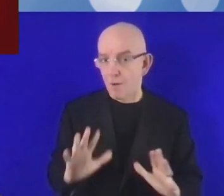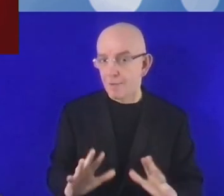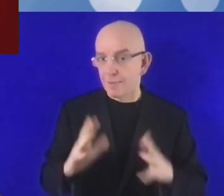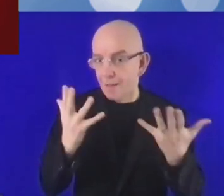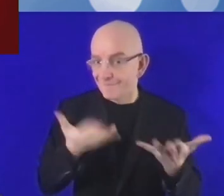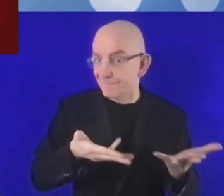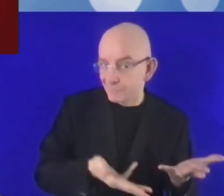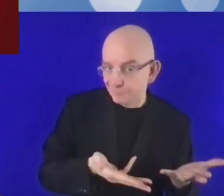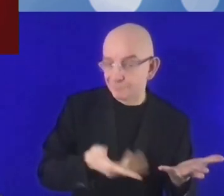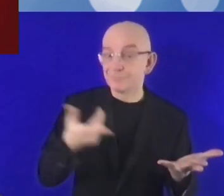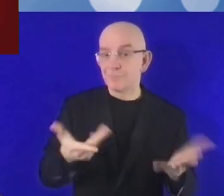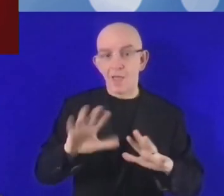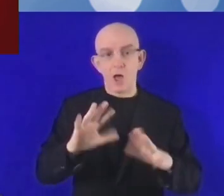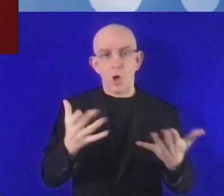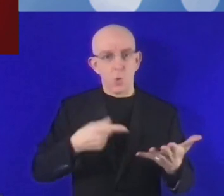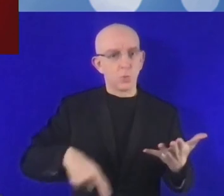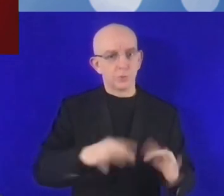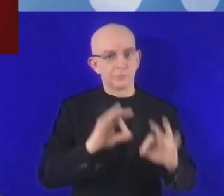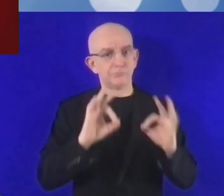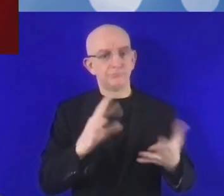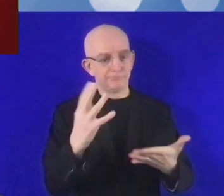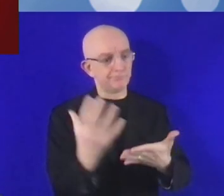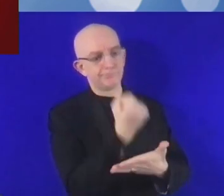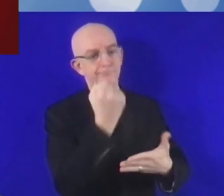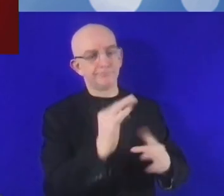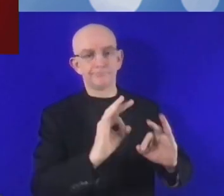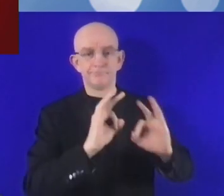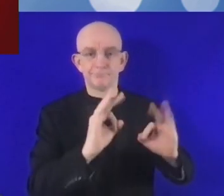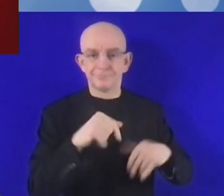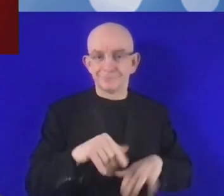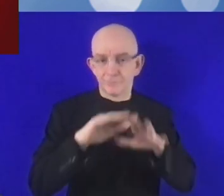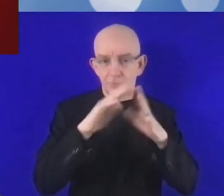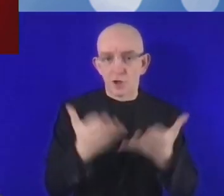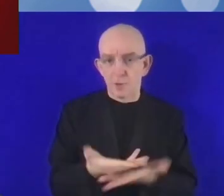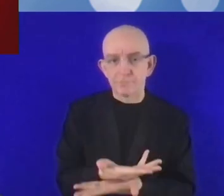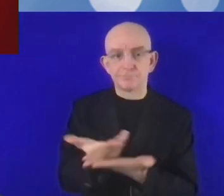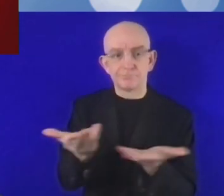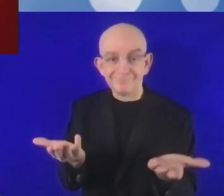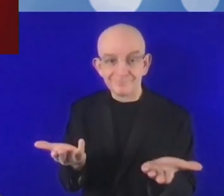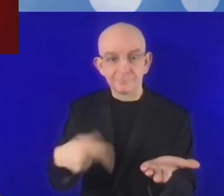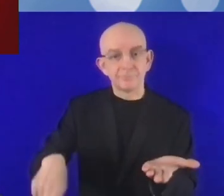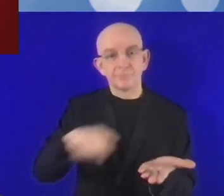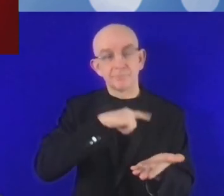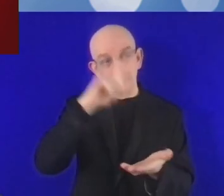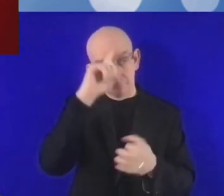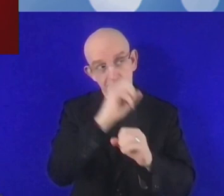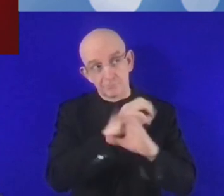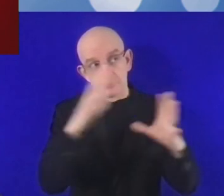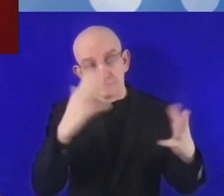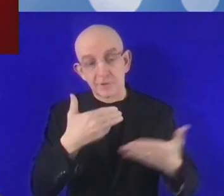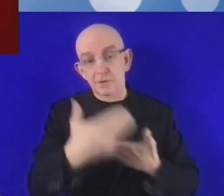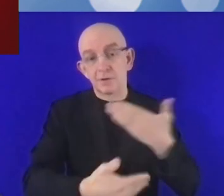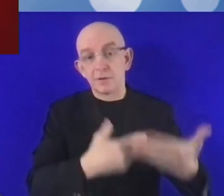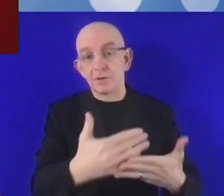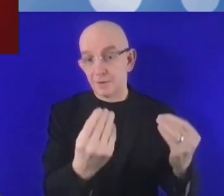要的问题，我们要确定这个数字化对我们的生活的影响是什么，而且作为一